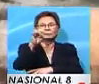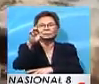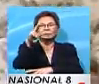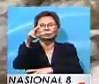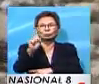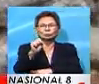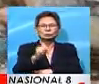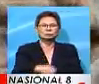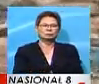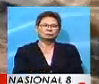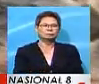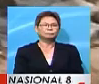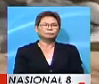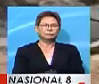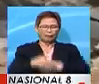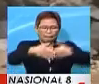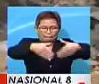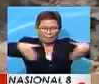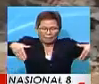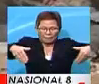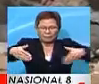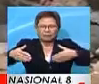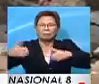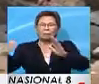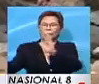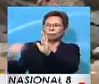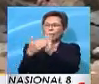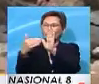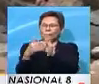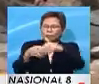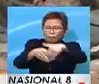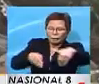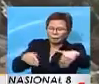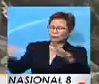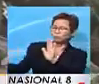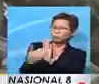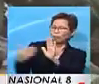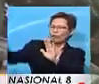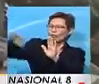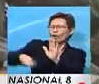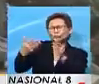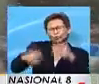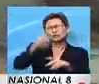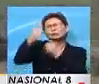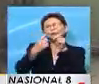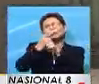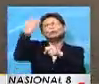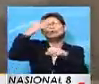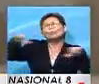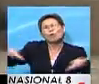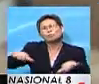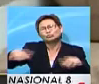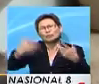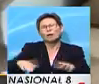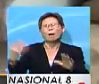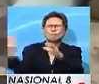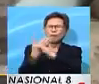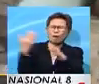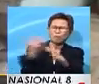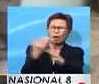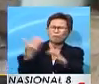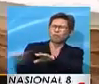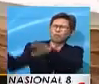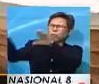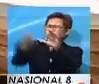nerus meskipun benteng Menghadang ombak telah dibina sejak setahun lalu namun ancaman hakisan tetap meresahkan